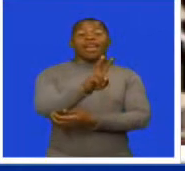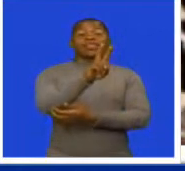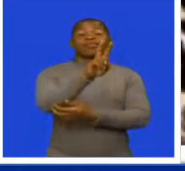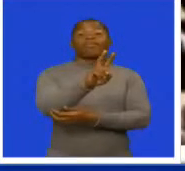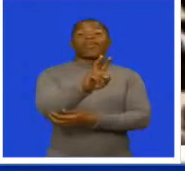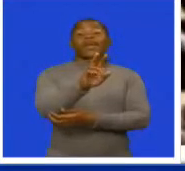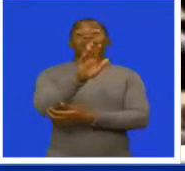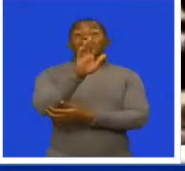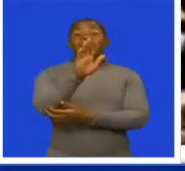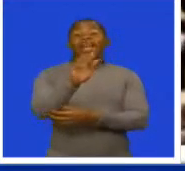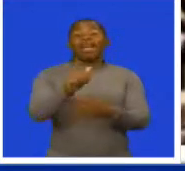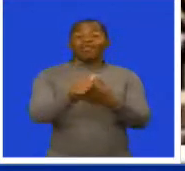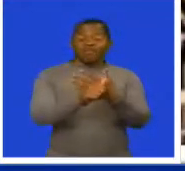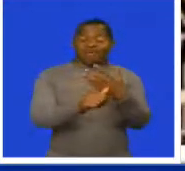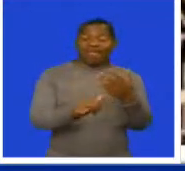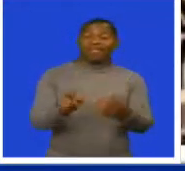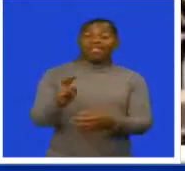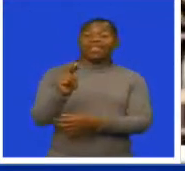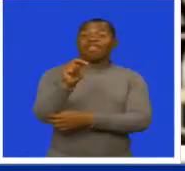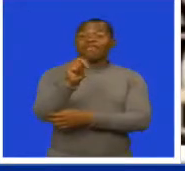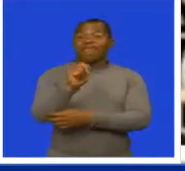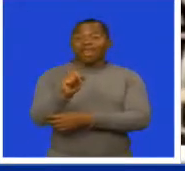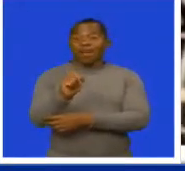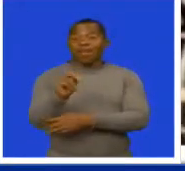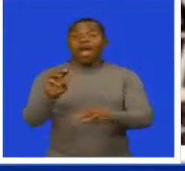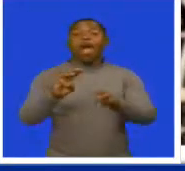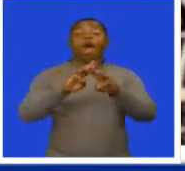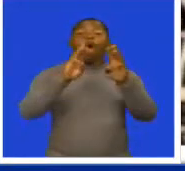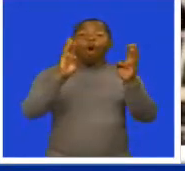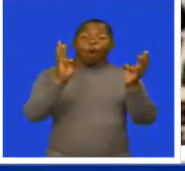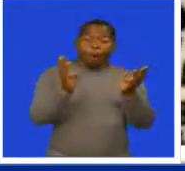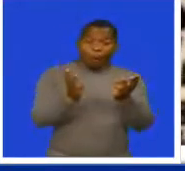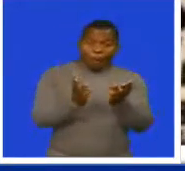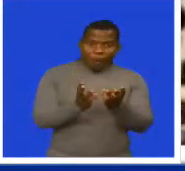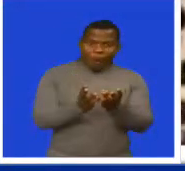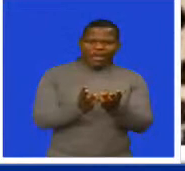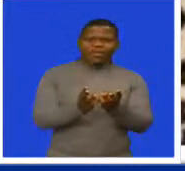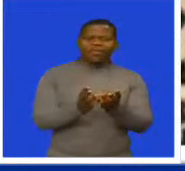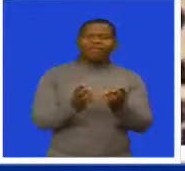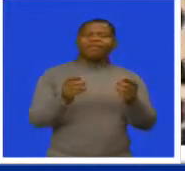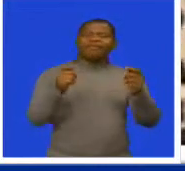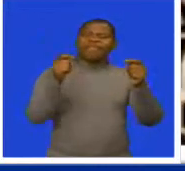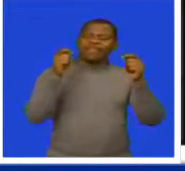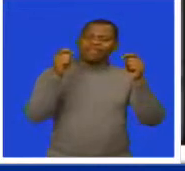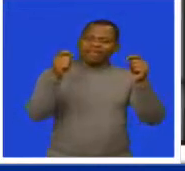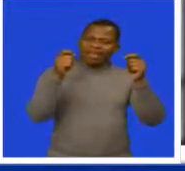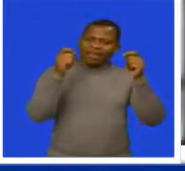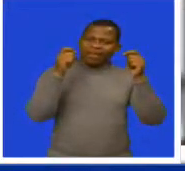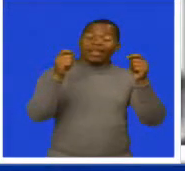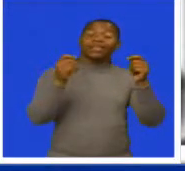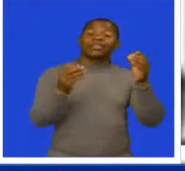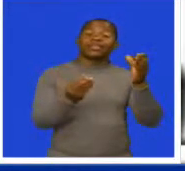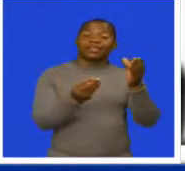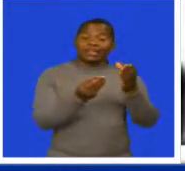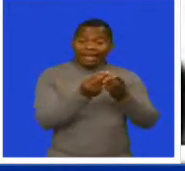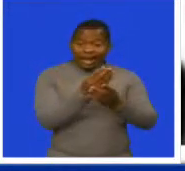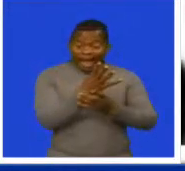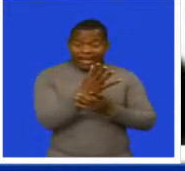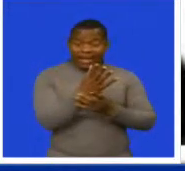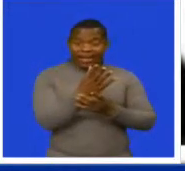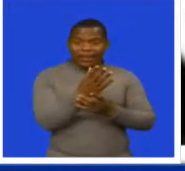umkhankaso wekukhumbuta sive ngetindzaba tekuhlukubetana ngetebulili i-16 days of activism against gender-based